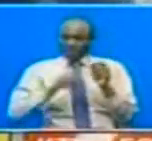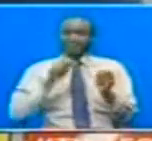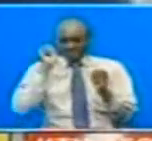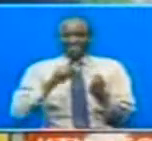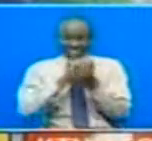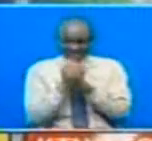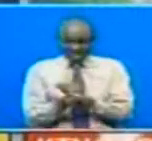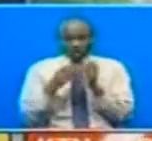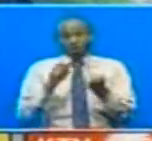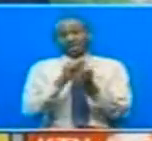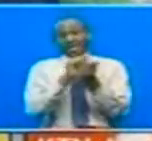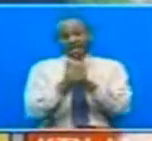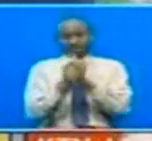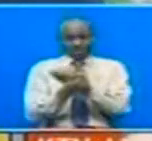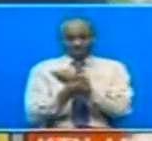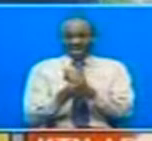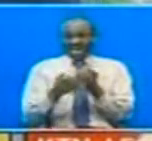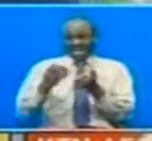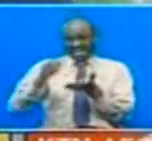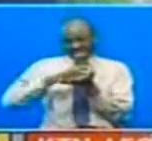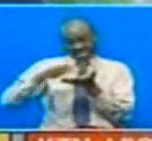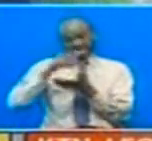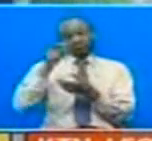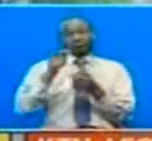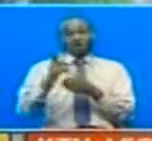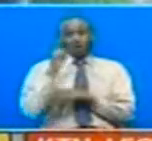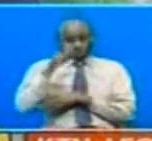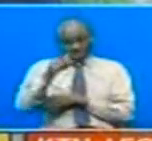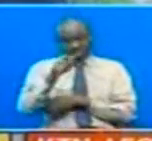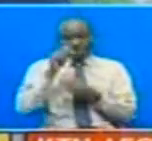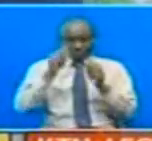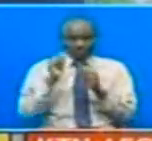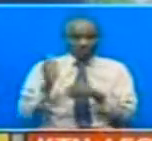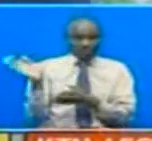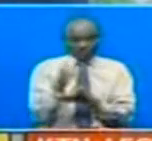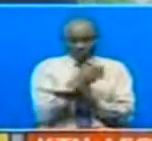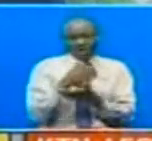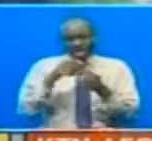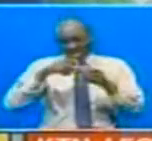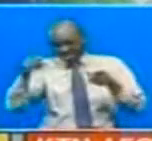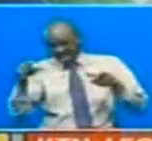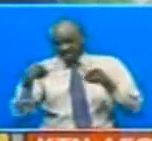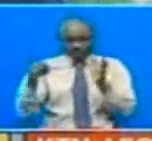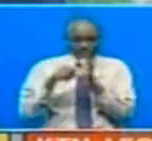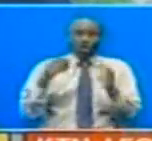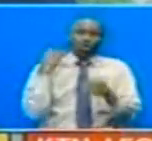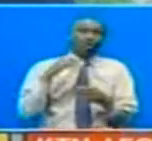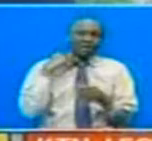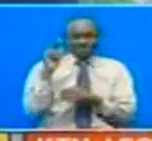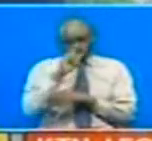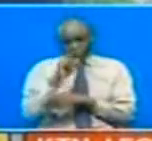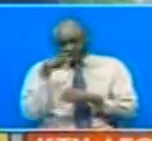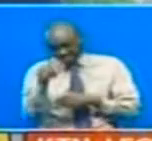tubadilishe ama turekebishe sehemu ya sheria ili tuondoe mianya ambayo wakora na